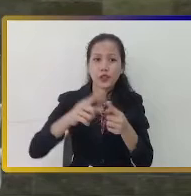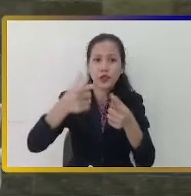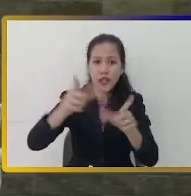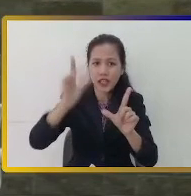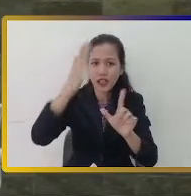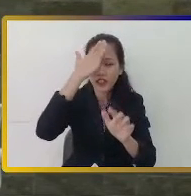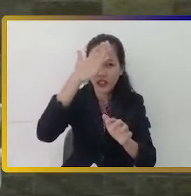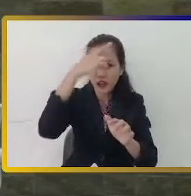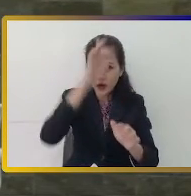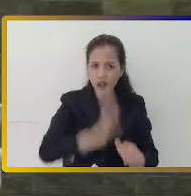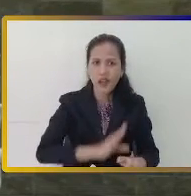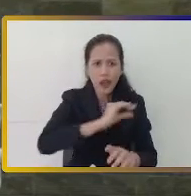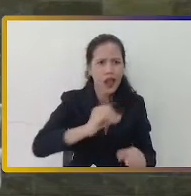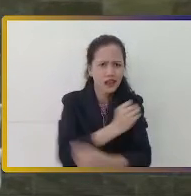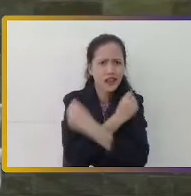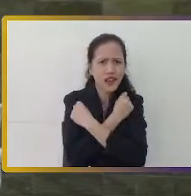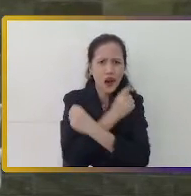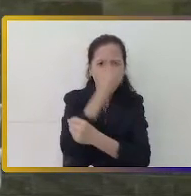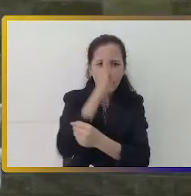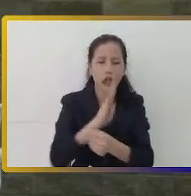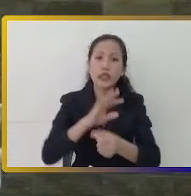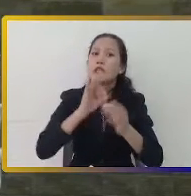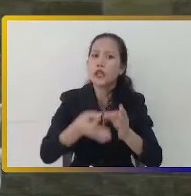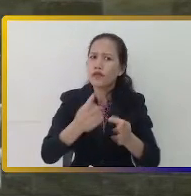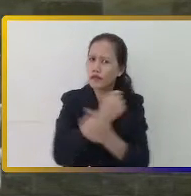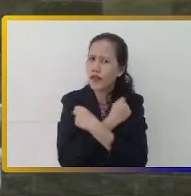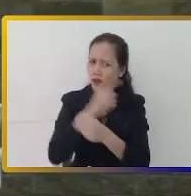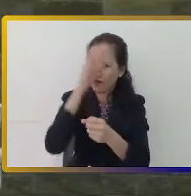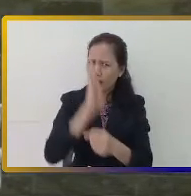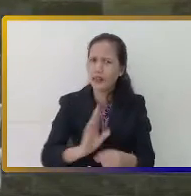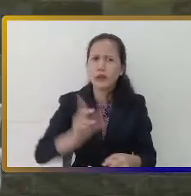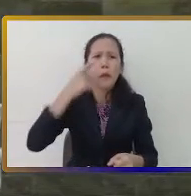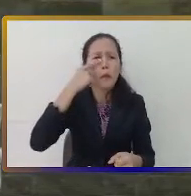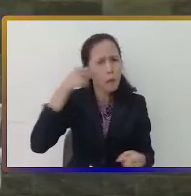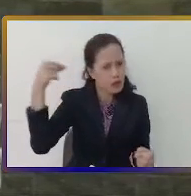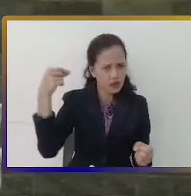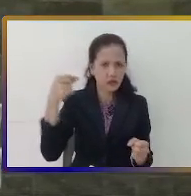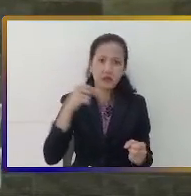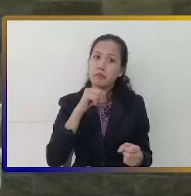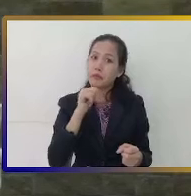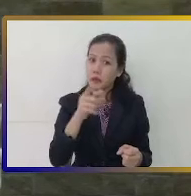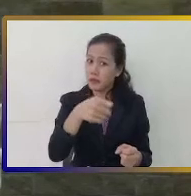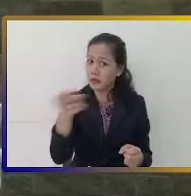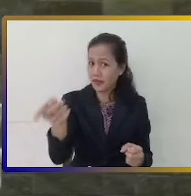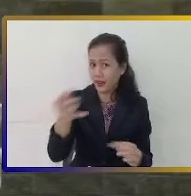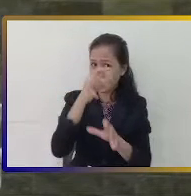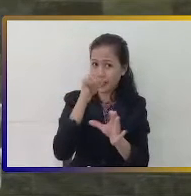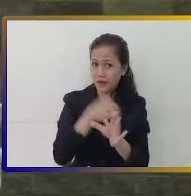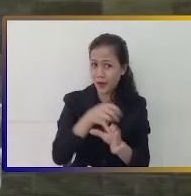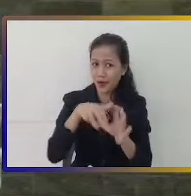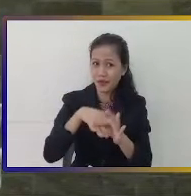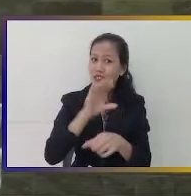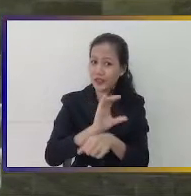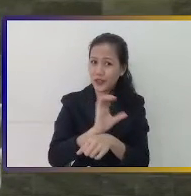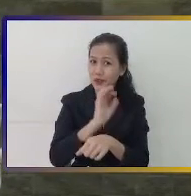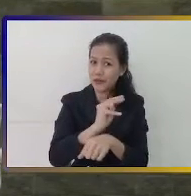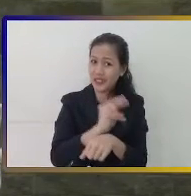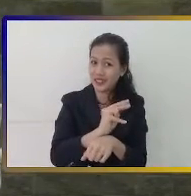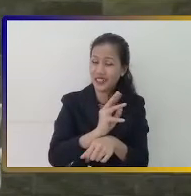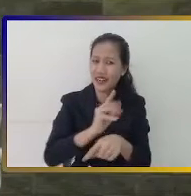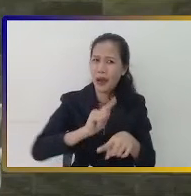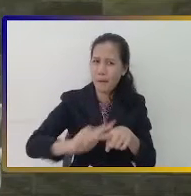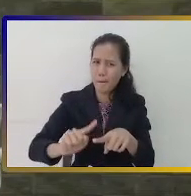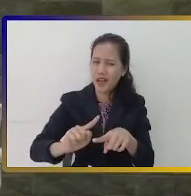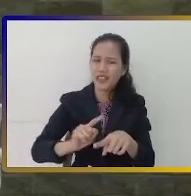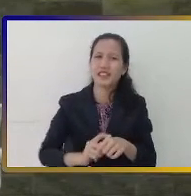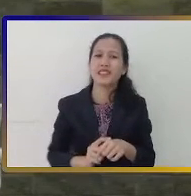then mamahalin natin Panginoon. At pag minahal mo Panginoon, it is impossible na hindi ka mag-involve sa gawain ng Panginoon. But inside,